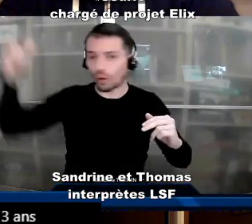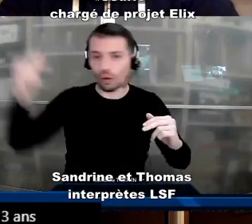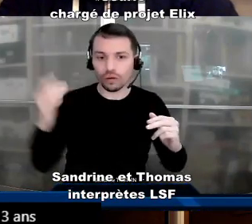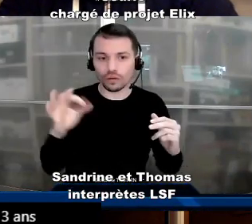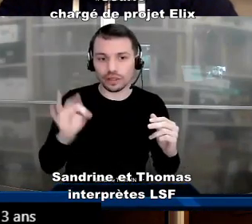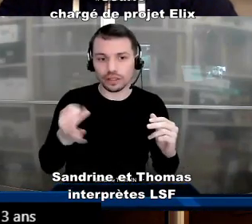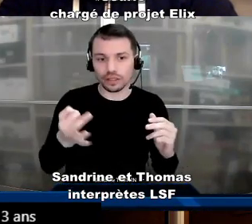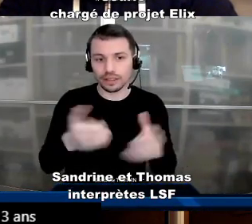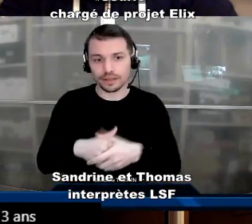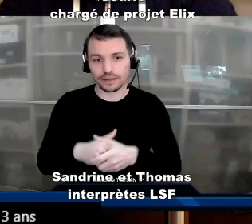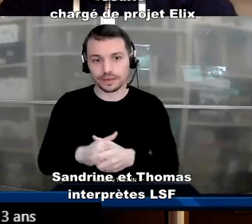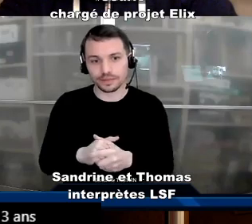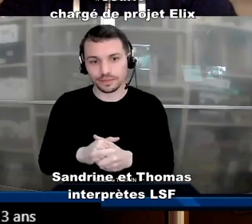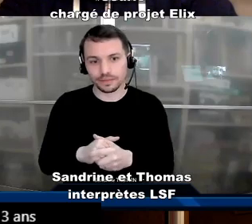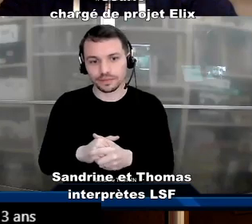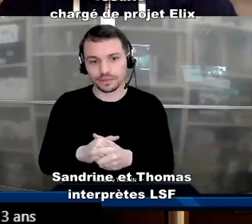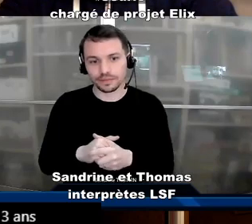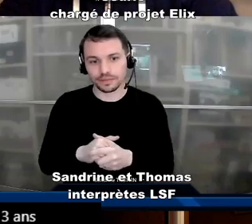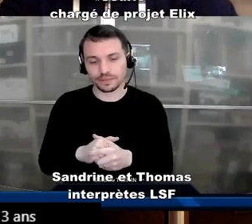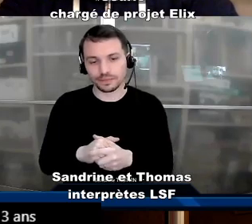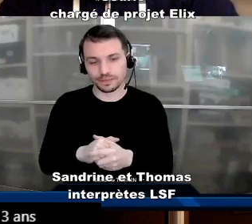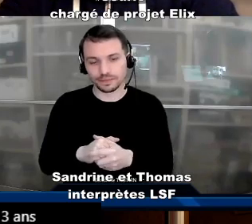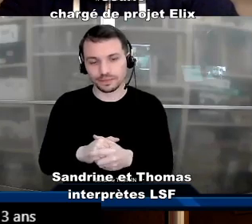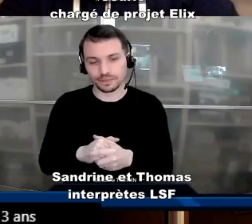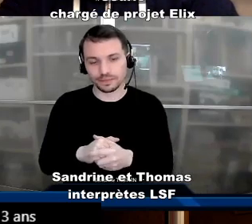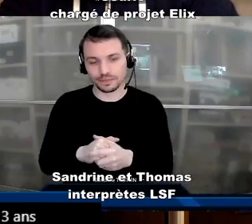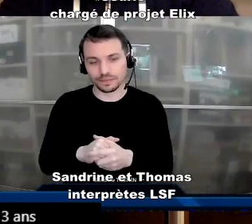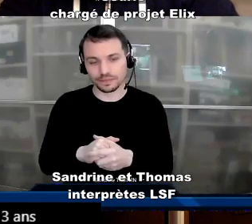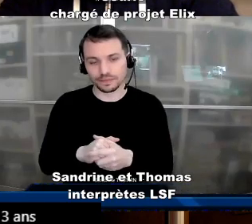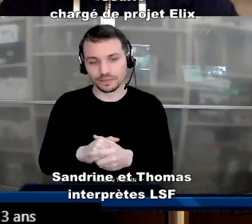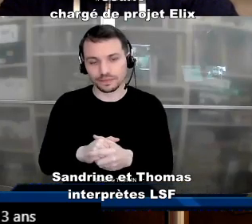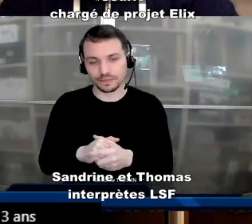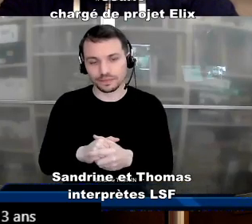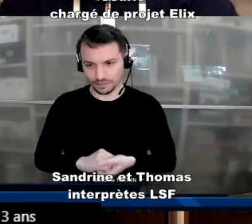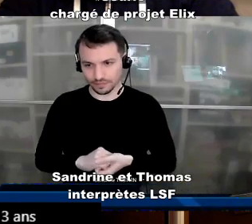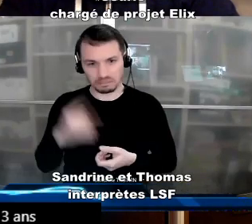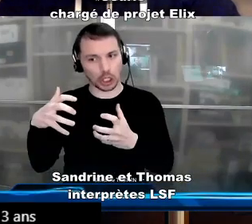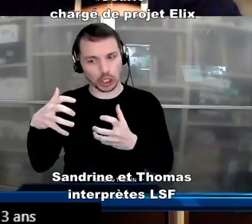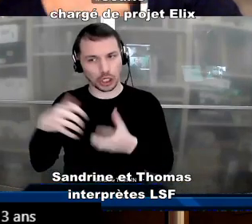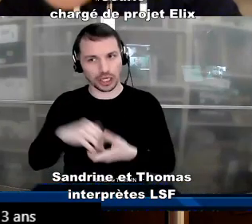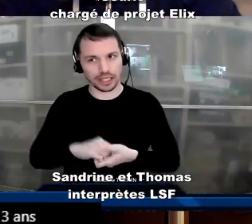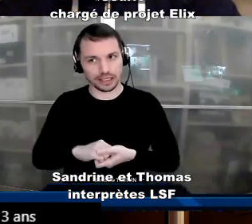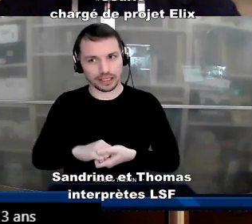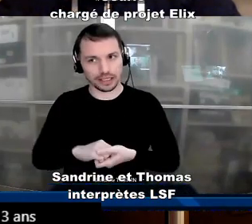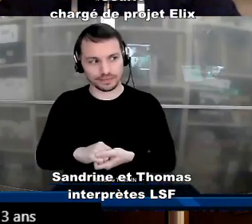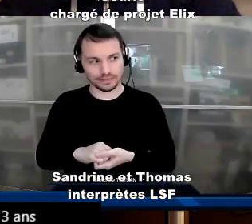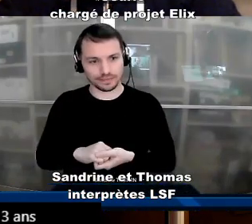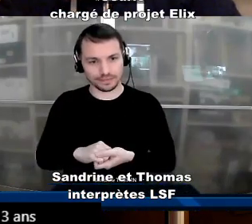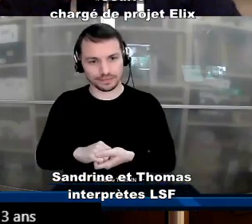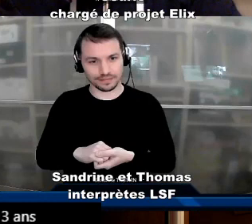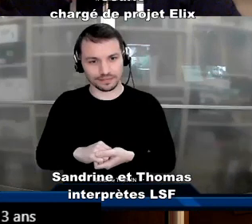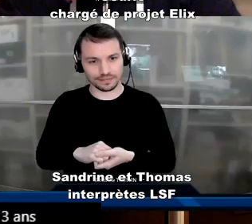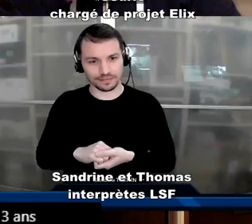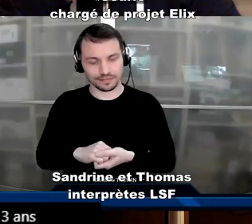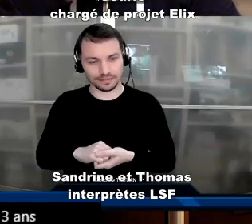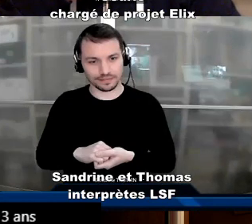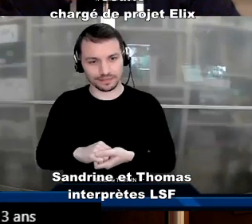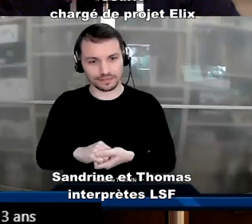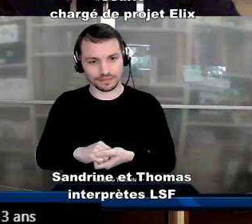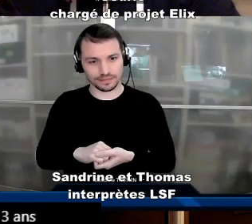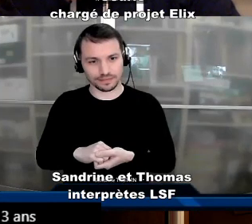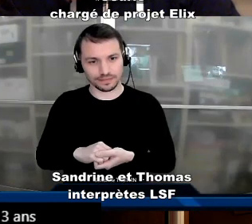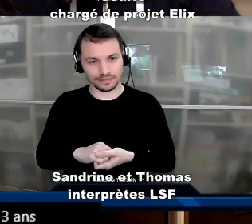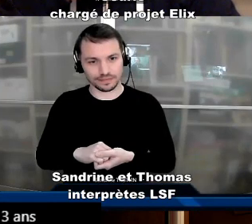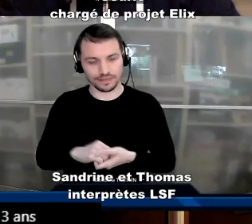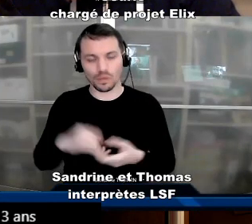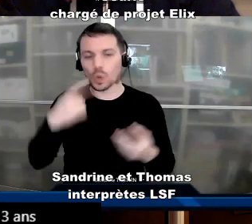Cédric est chargé de ça, mais est-ce que tout le monde peut y accéder ou faut être plutôt dans le nord de la France ou n'importe